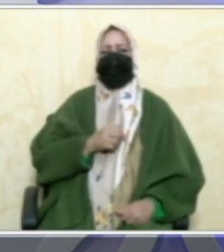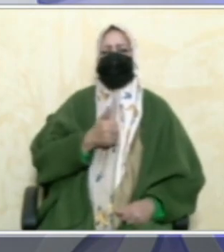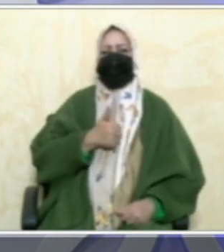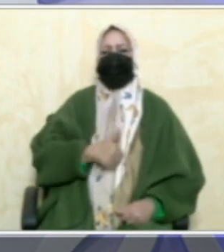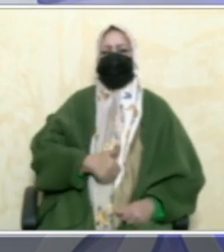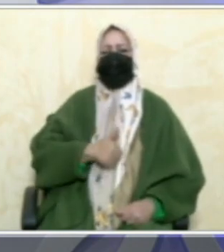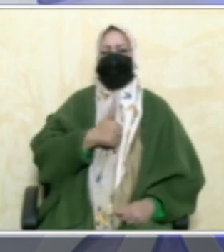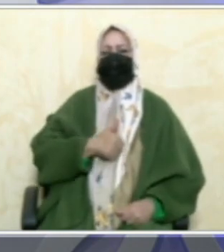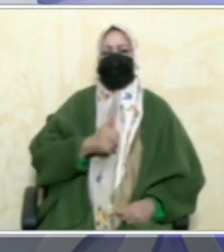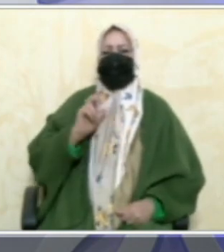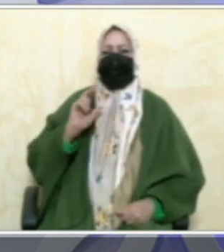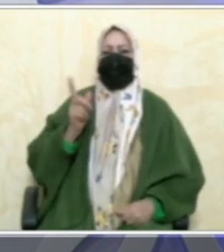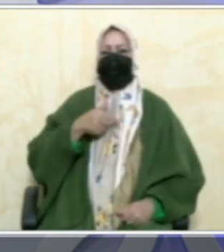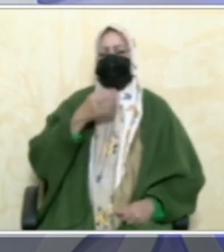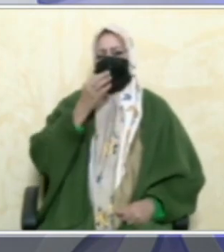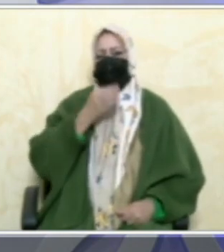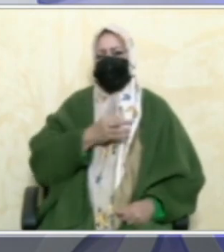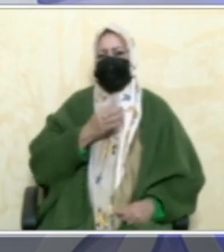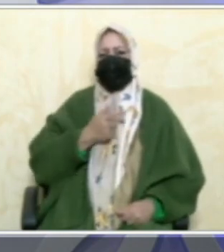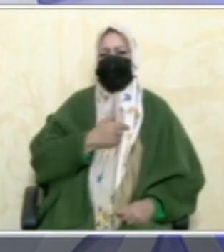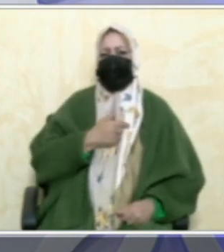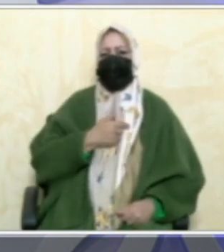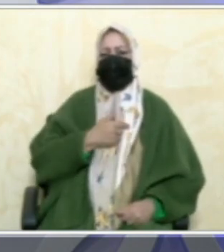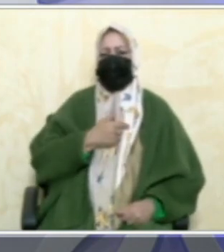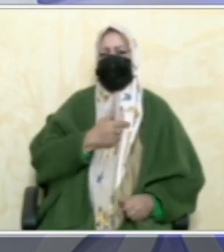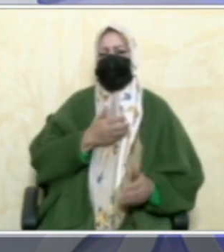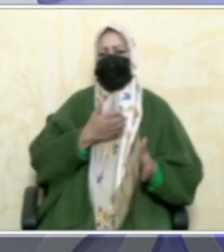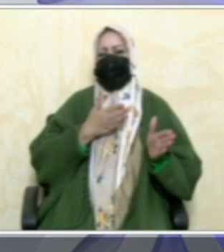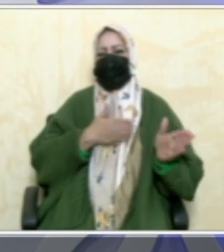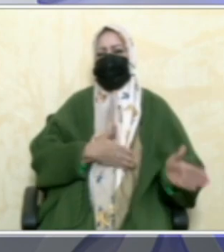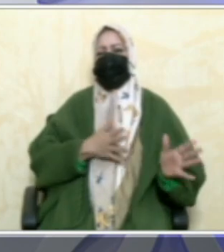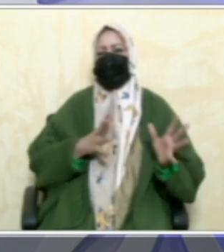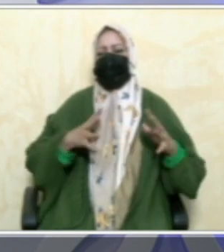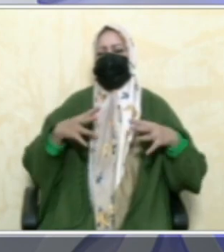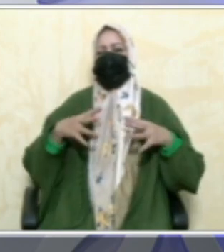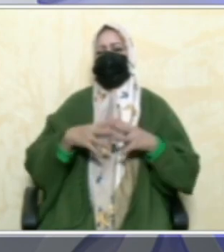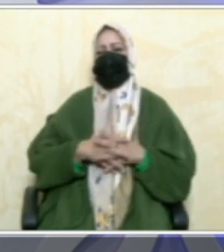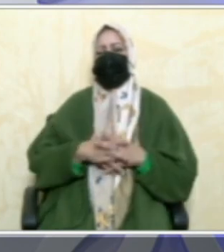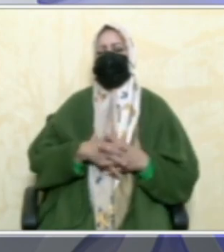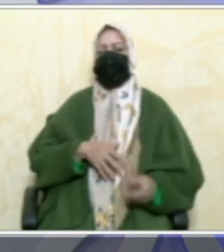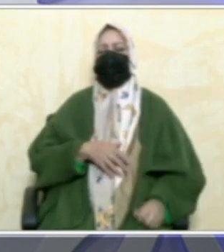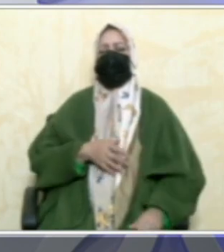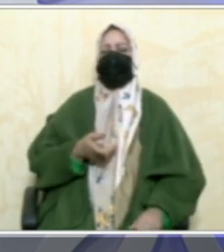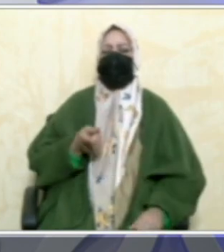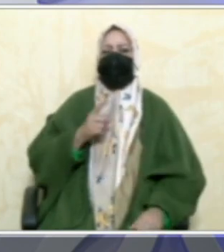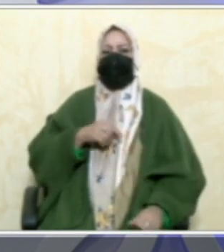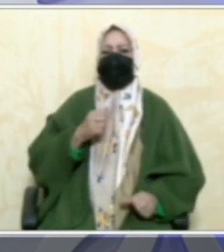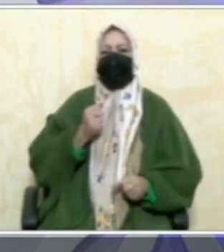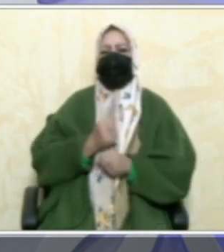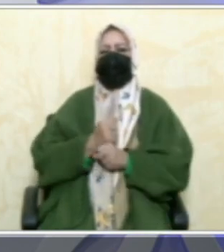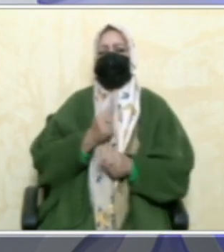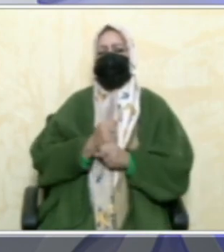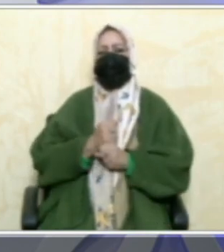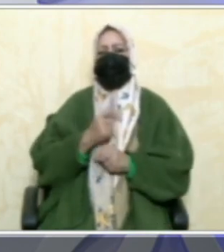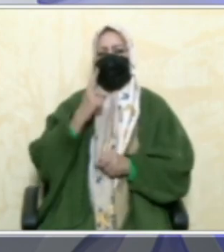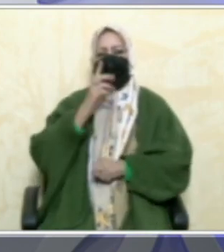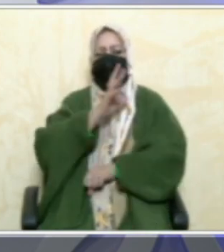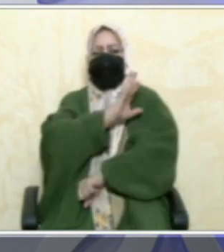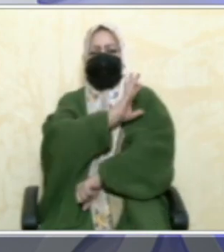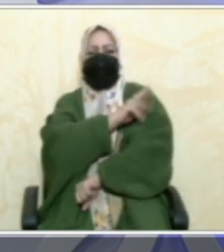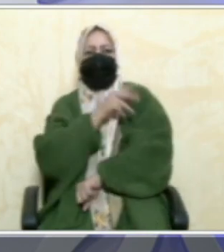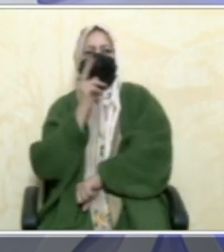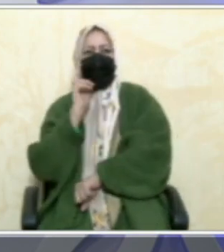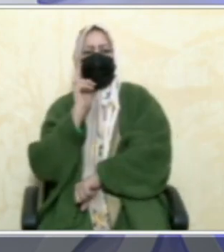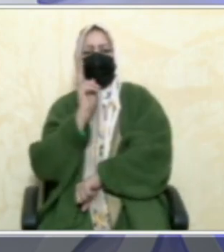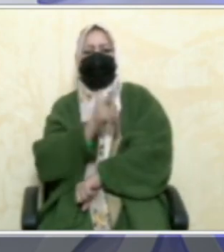السنة والجماعة، ما يفعلونه يعني كل ما تصير حرب على غزة يخرجون الصواريخ